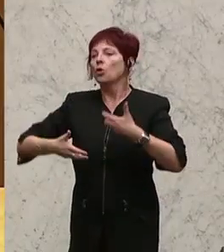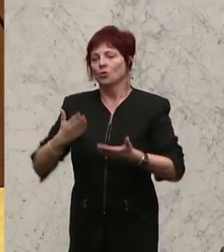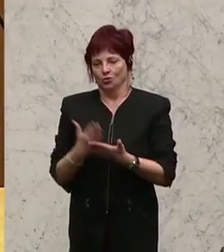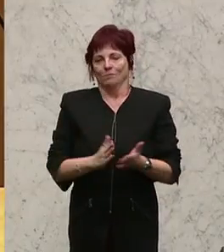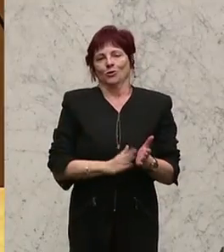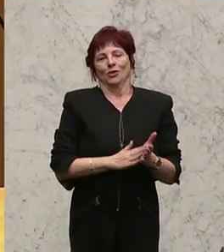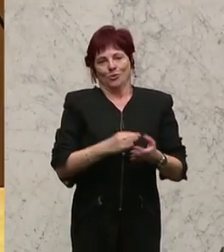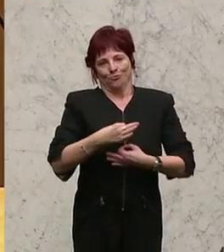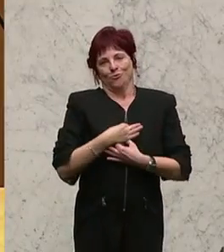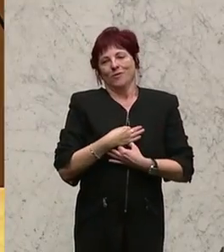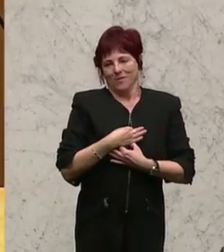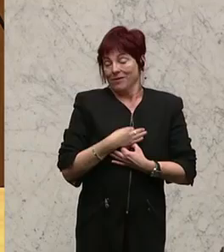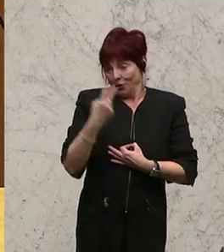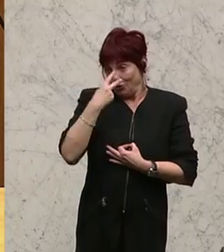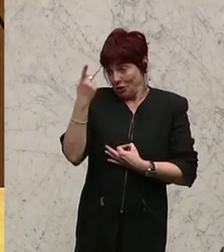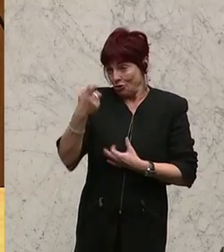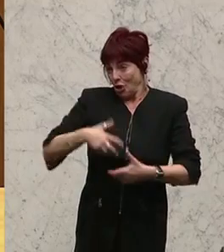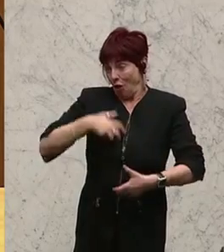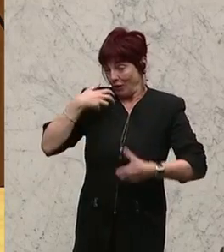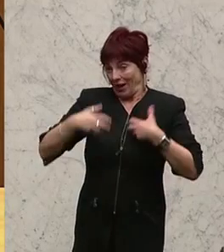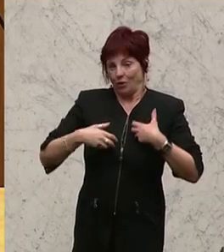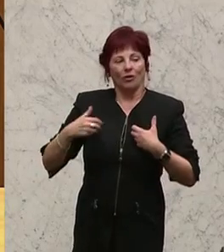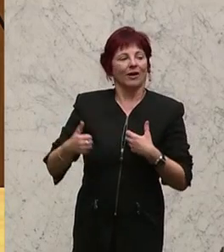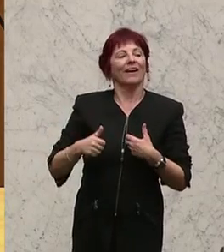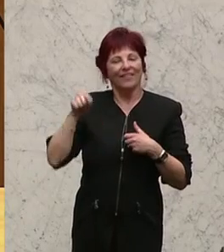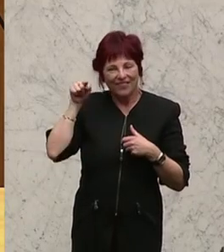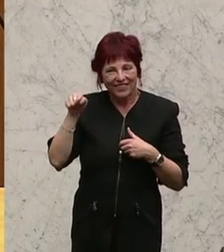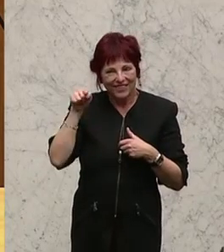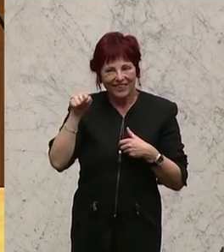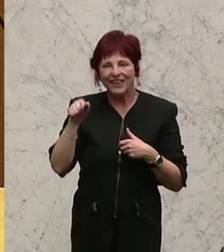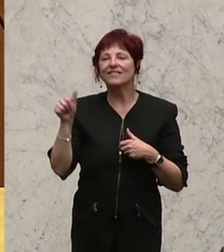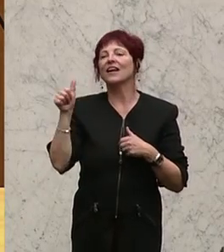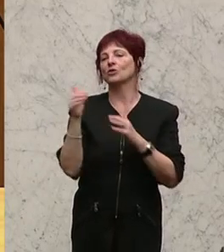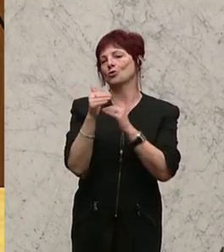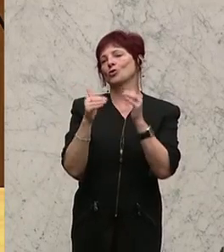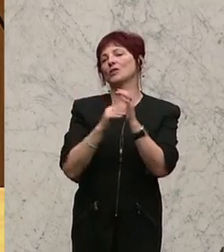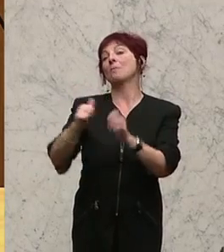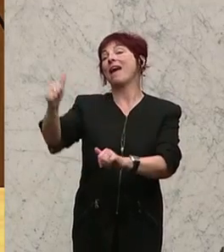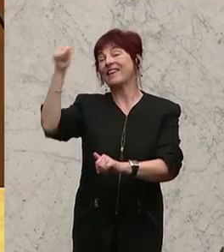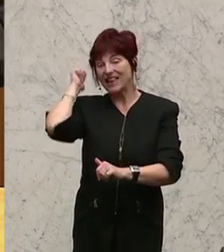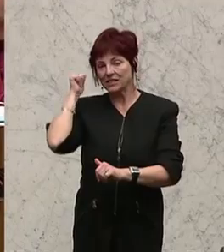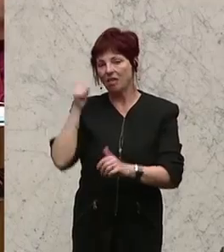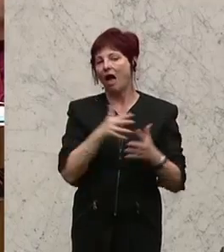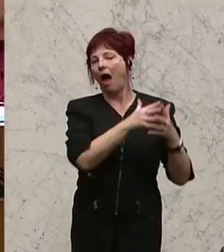verstehe diese Aufregung, weil dieses System wurde gestern in Amerika abgewählt. Danke.